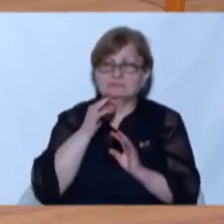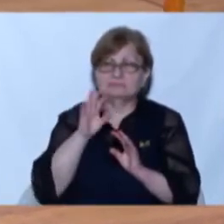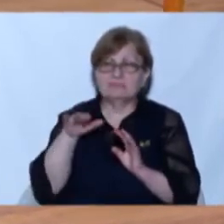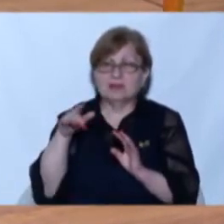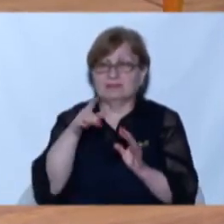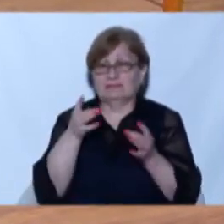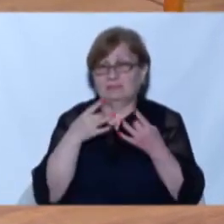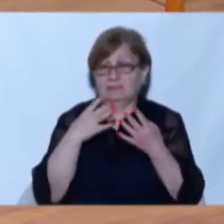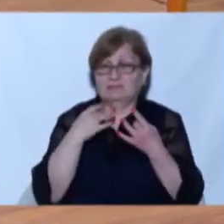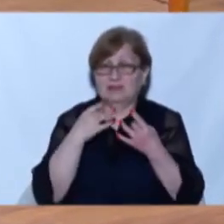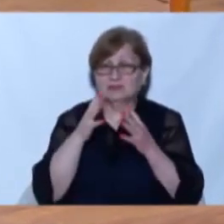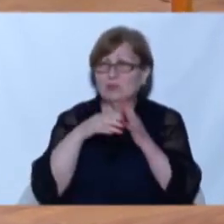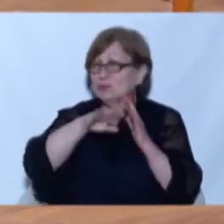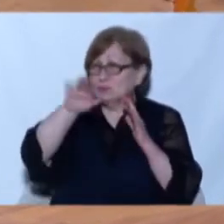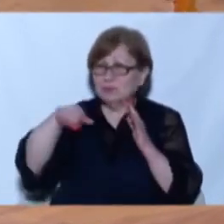გვიამბობს, რომ